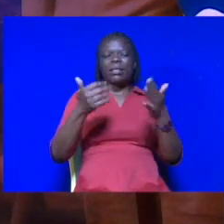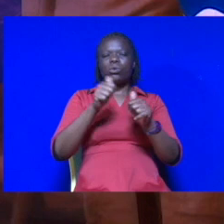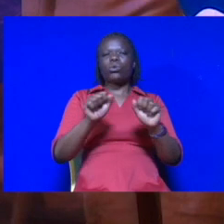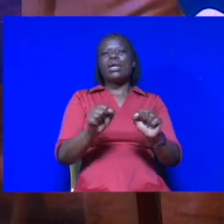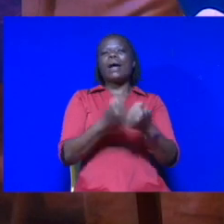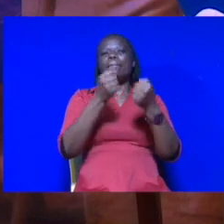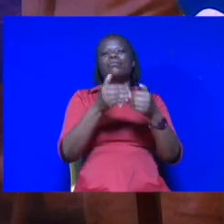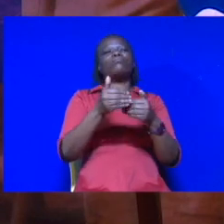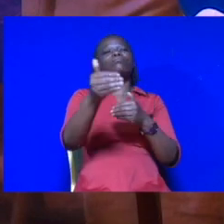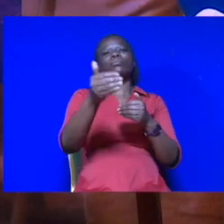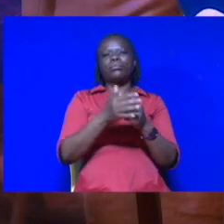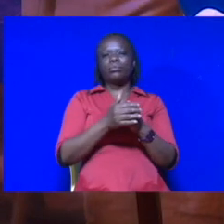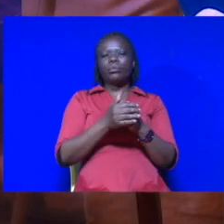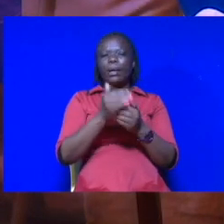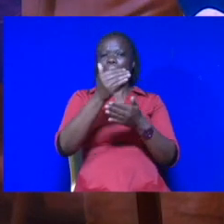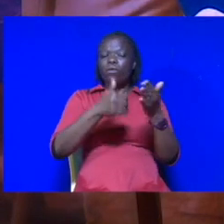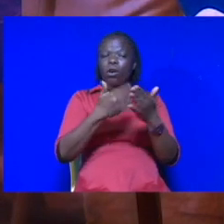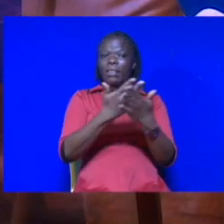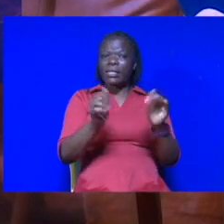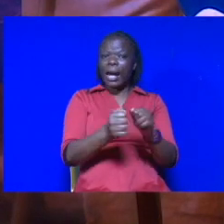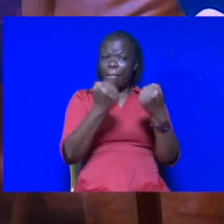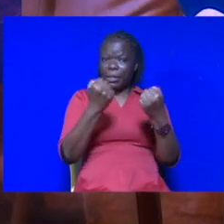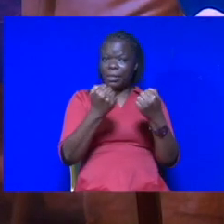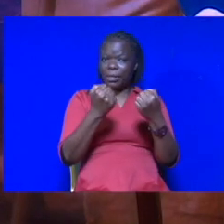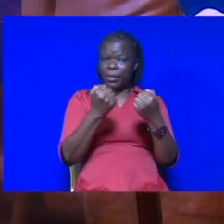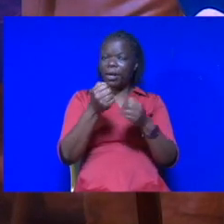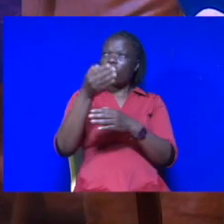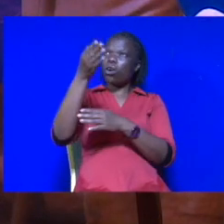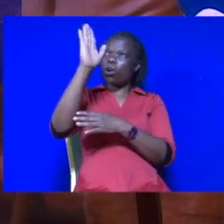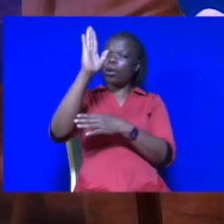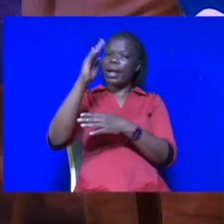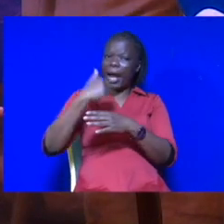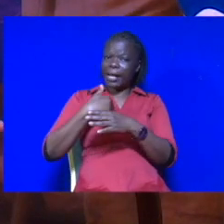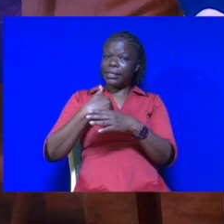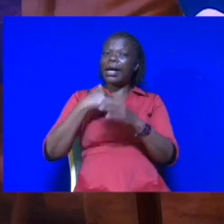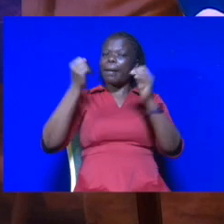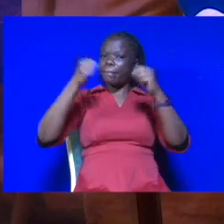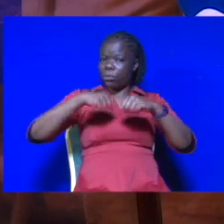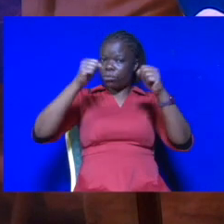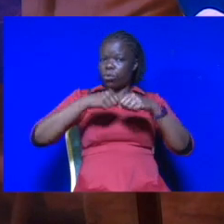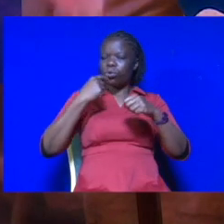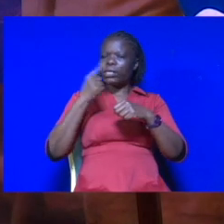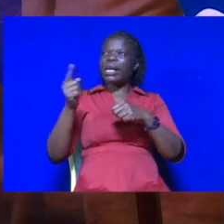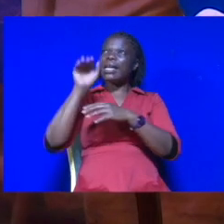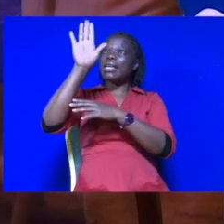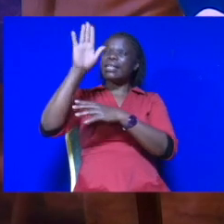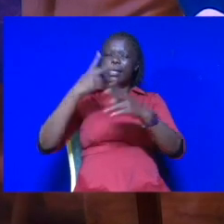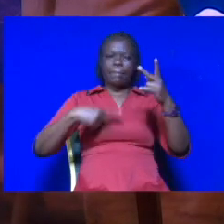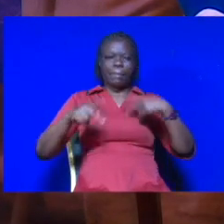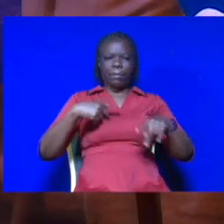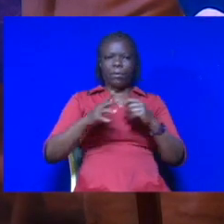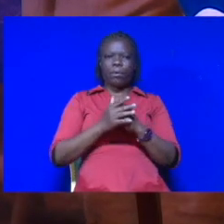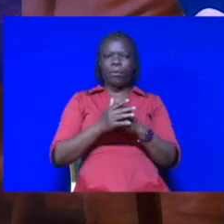yatakayotokea. Kabla jambo halijatokea, Mungu ana uwezo wa kuonyesha watumishi wake. Sina mashaka na